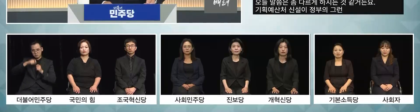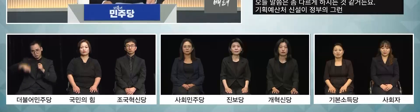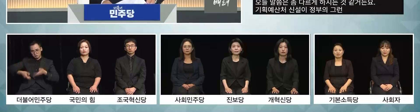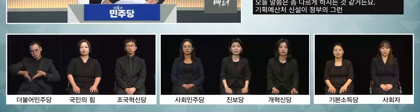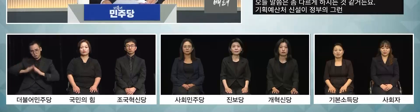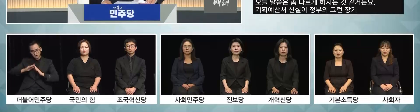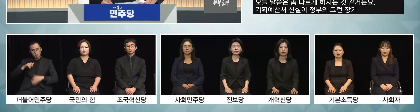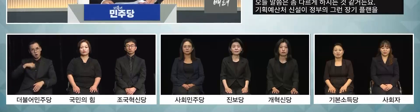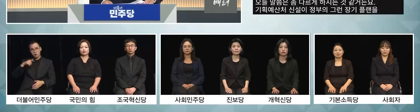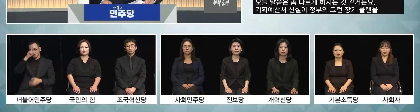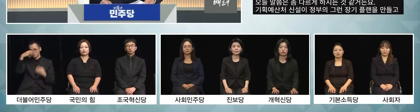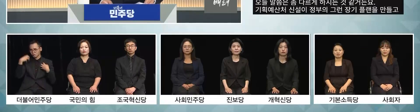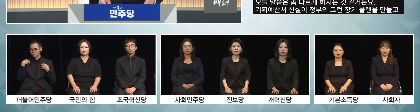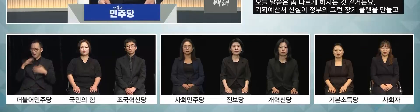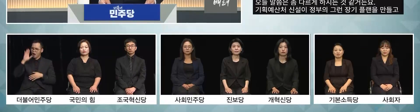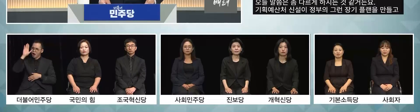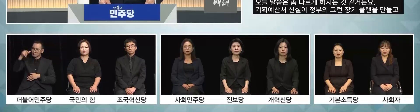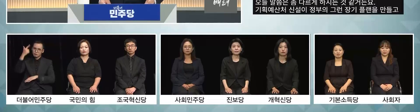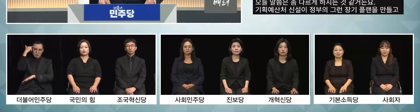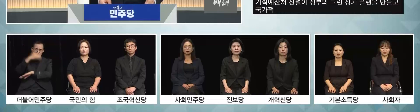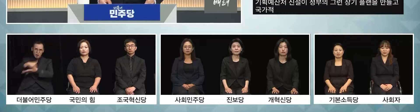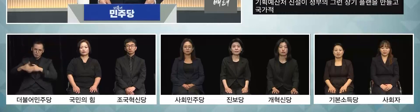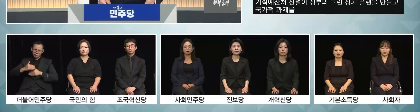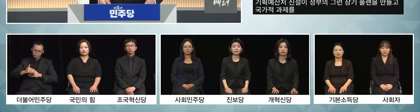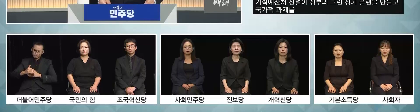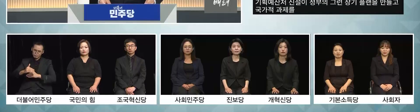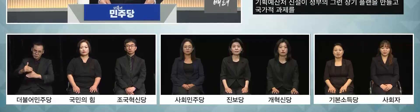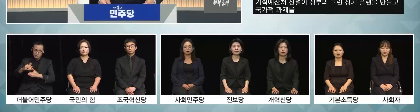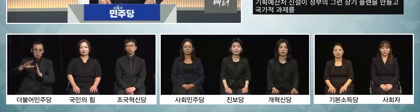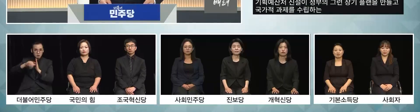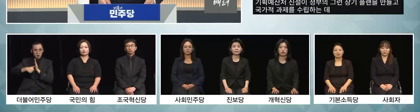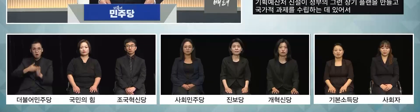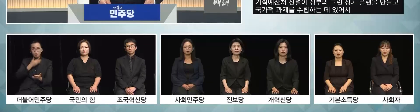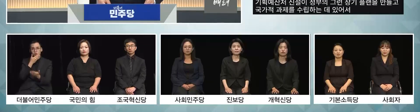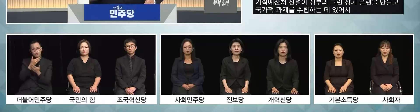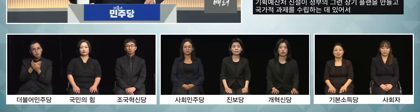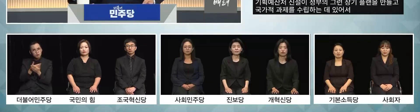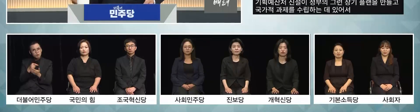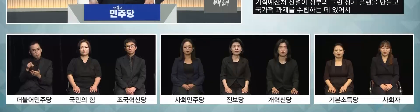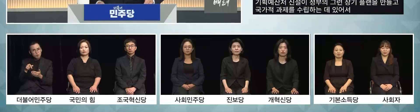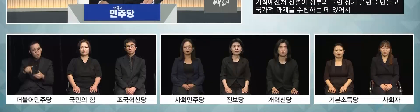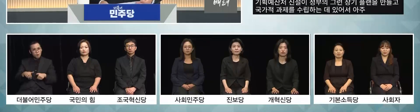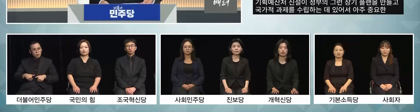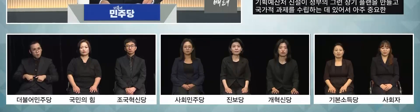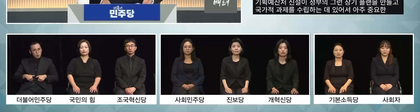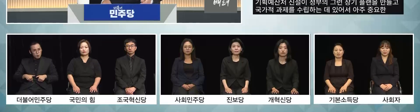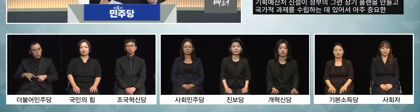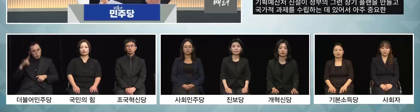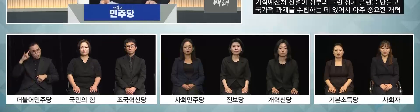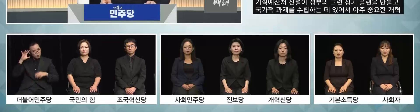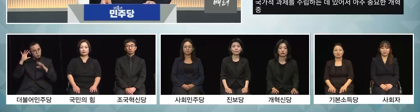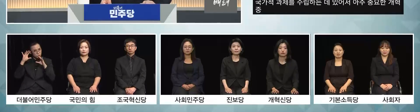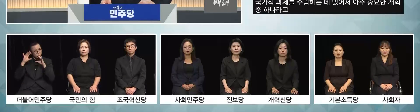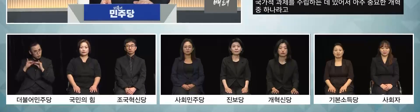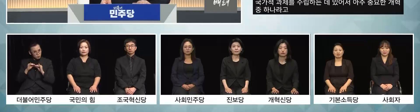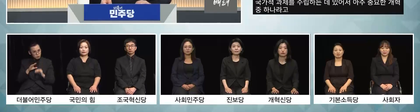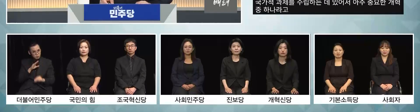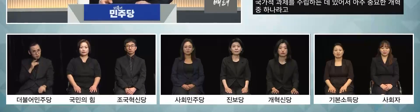플랜을 만들고 국가적 과제를 수립하는 데 있어서 중요한 개혁 중에 하나다 그렇게 생각하는데 어떻게